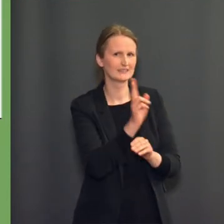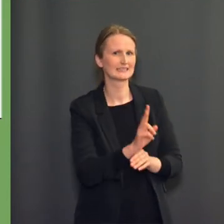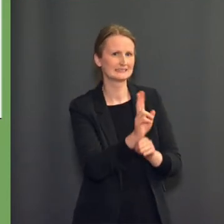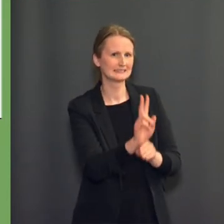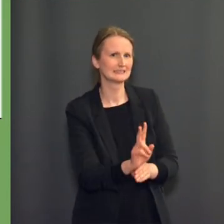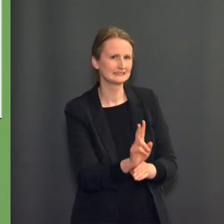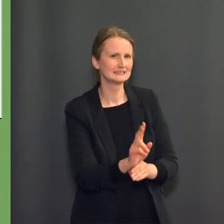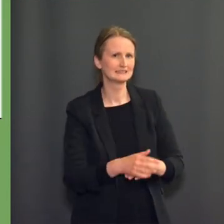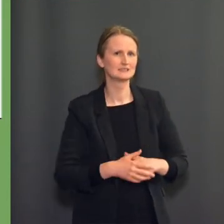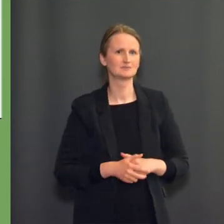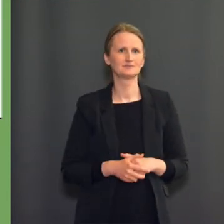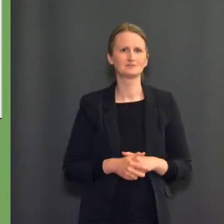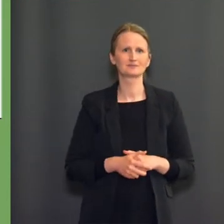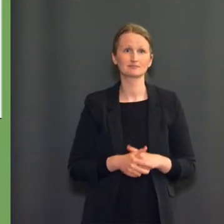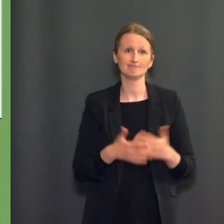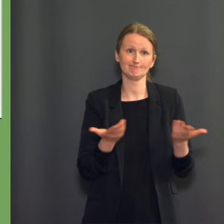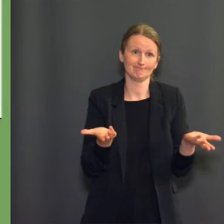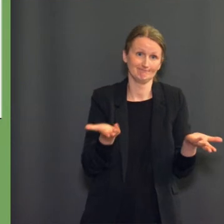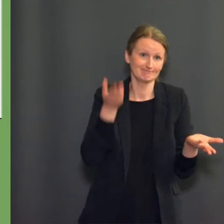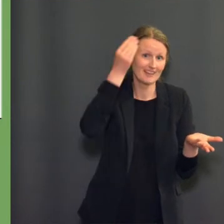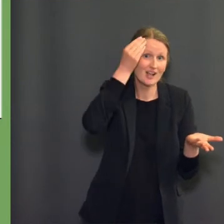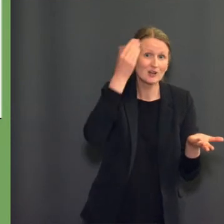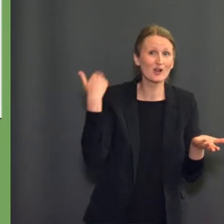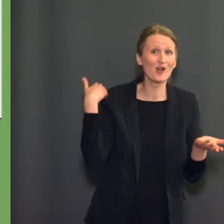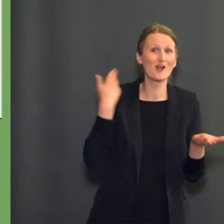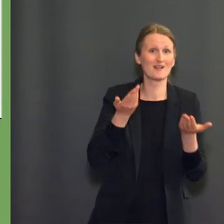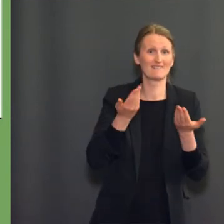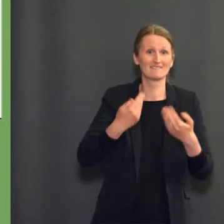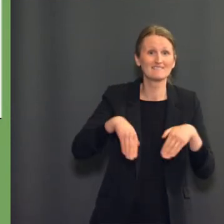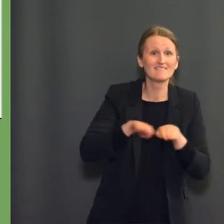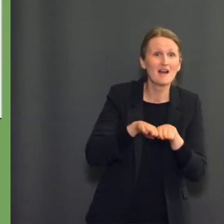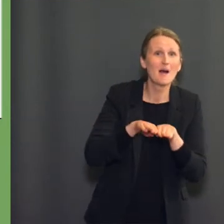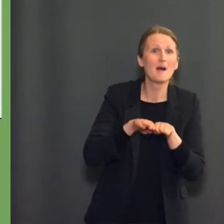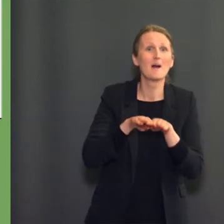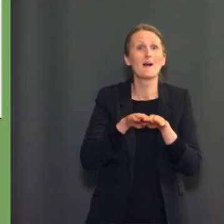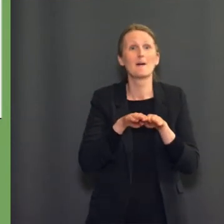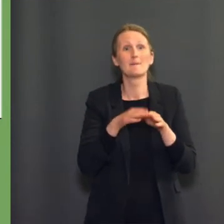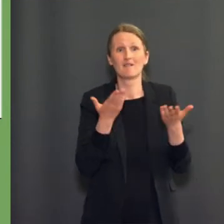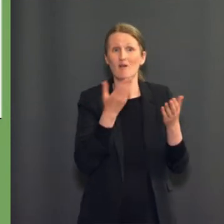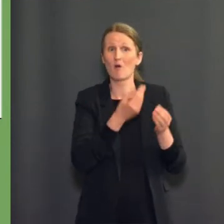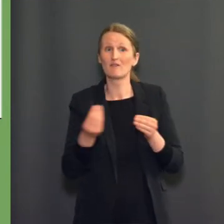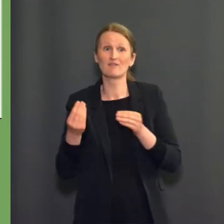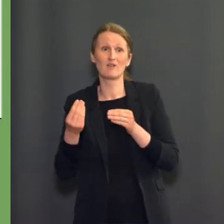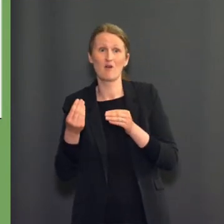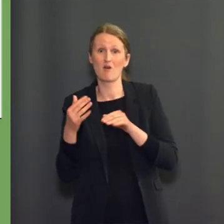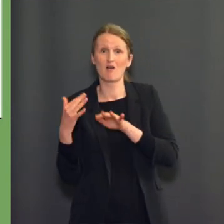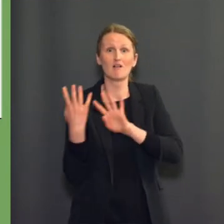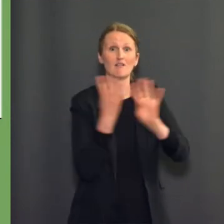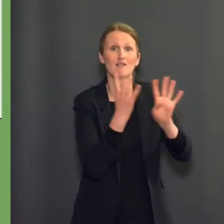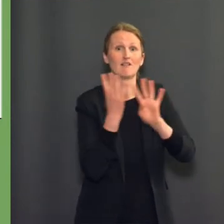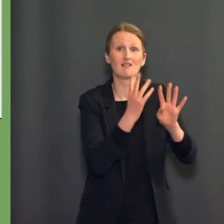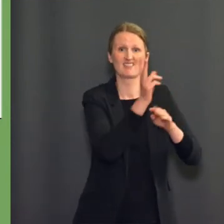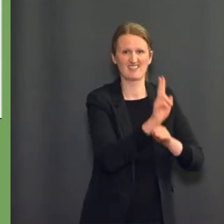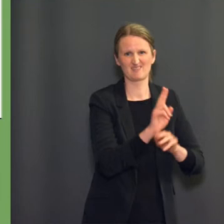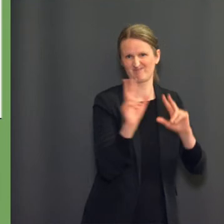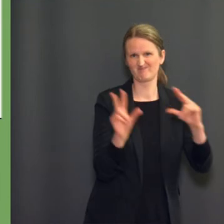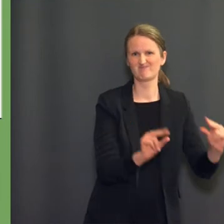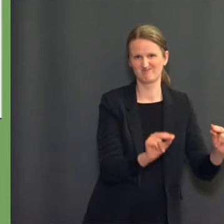Lorsque les écoles sont fermées, on teste en effet moins chez les enfants et les adolescents.